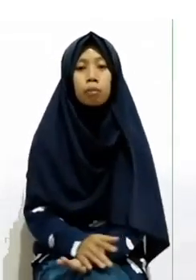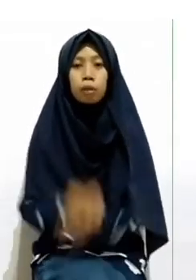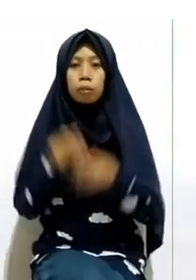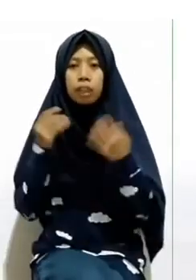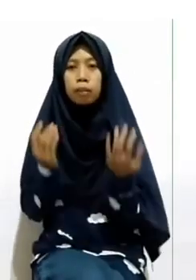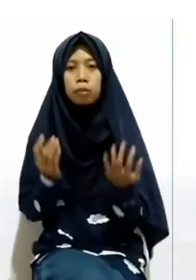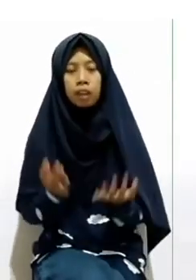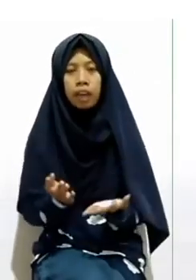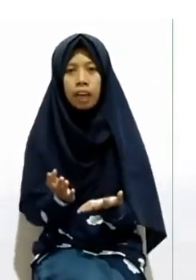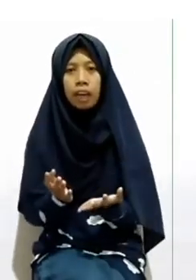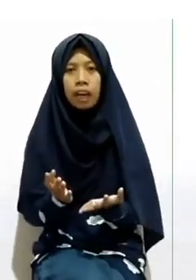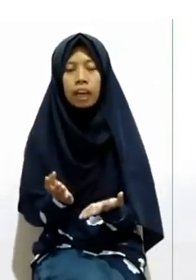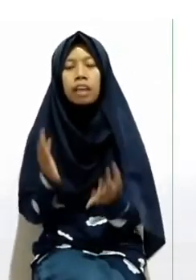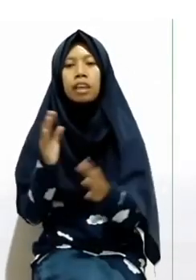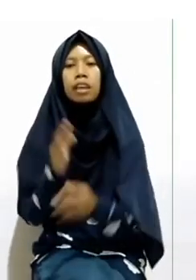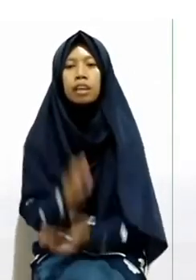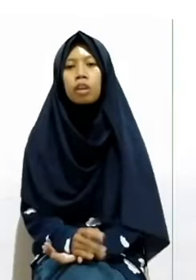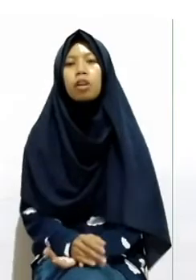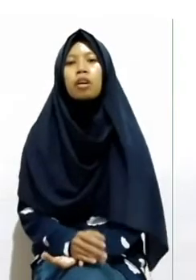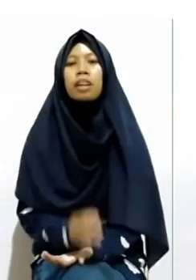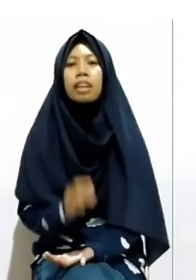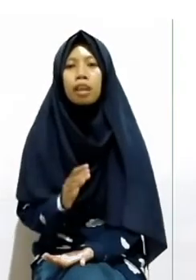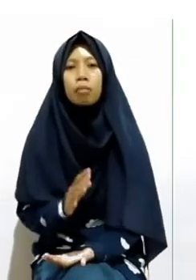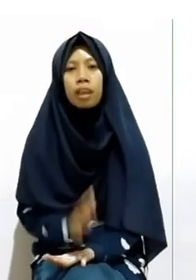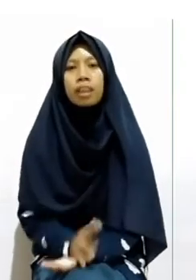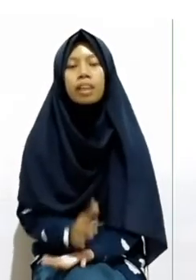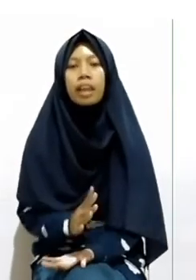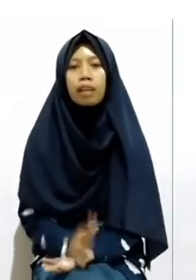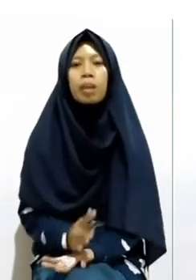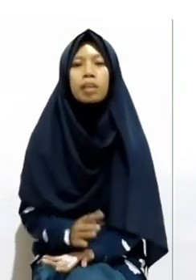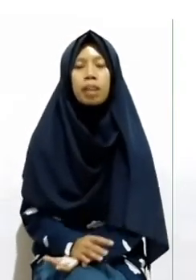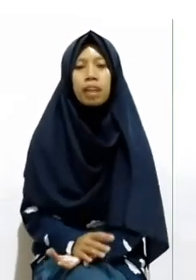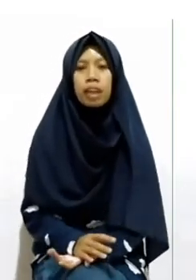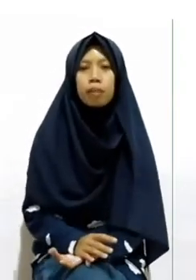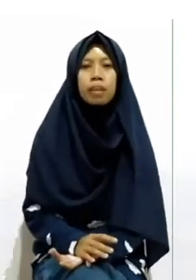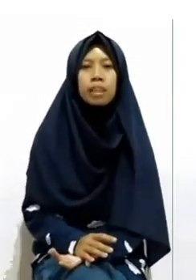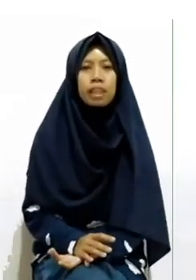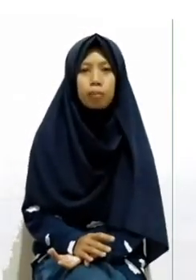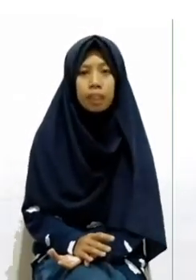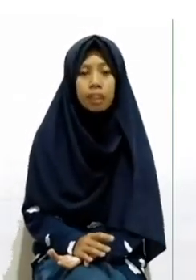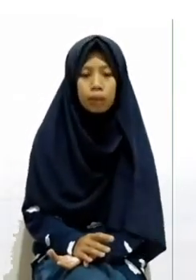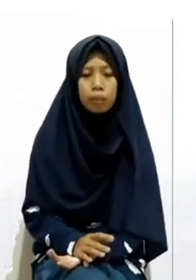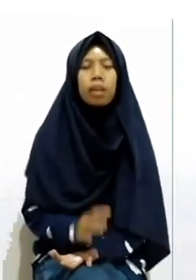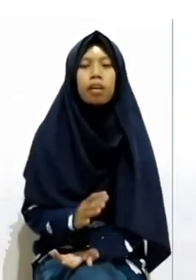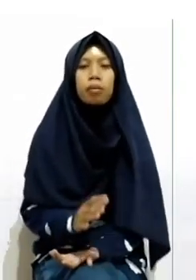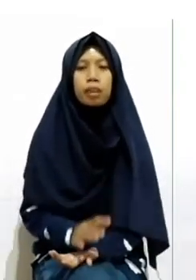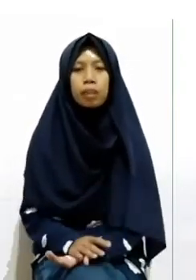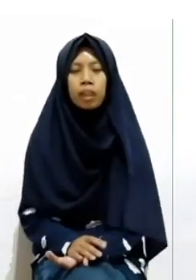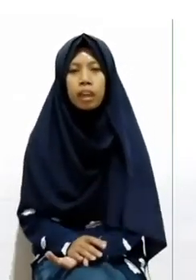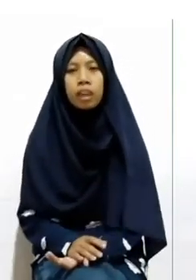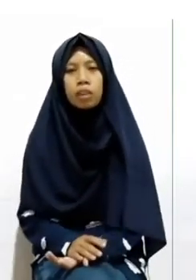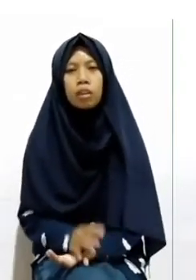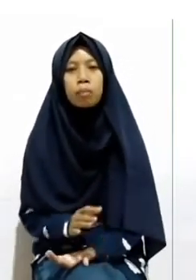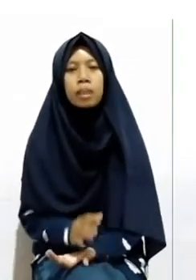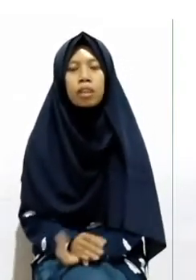nah Sebelum kita mulai Yuk kita mulai dengan basmalah bersama-sama